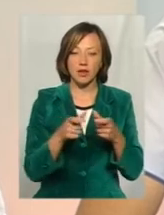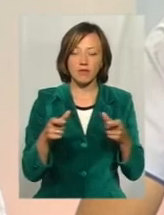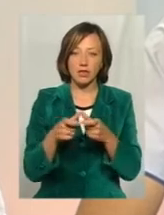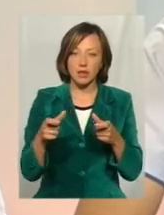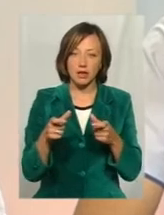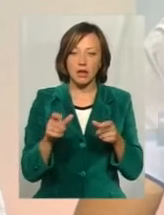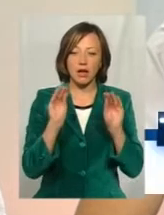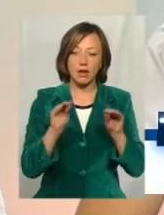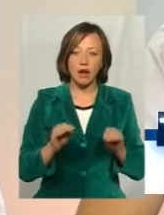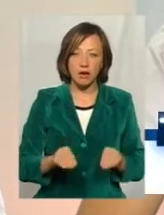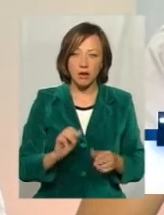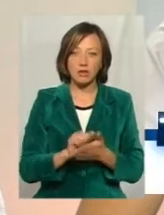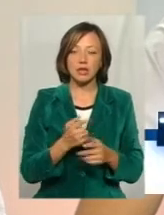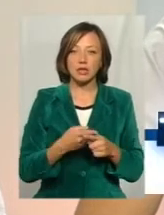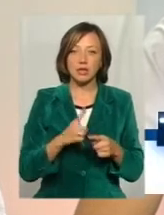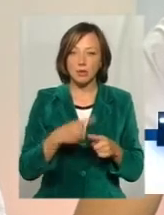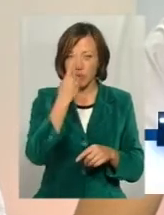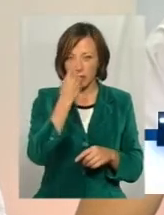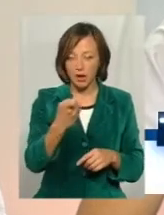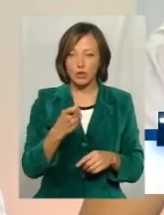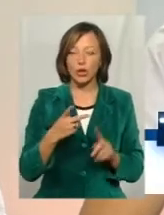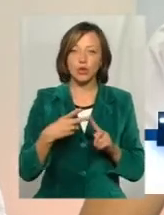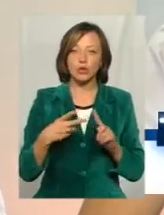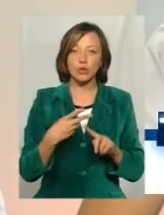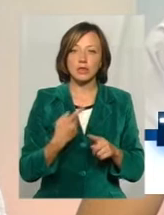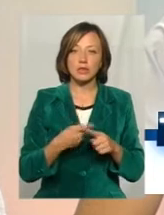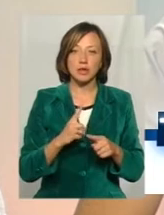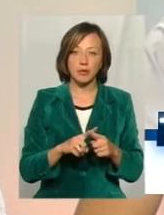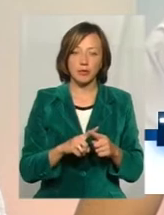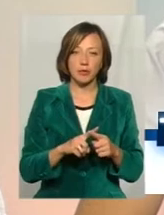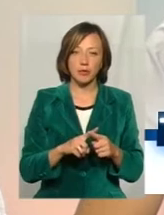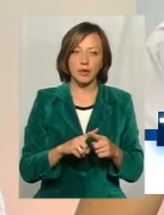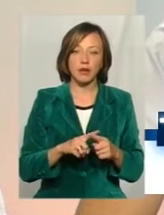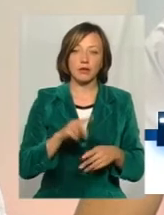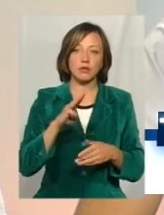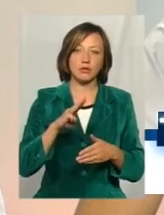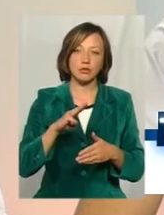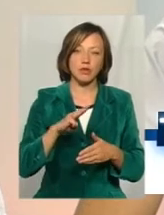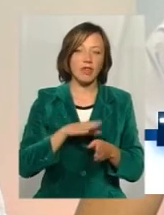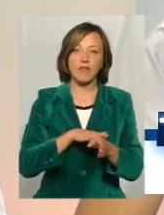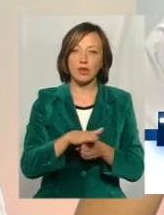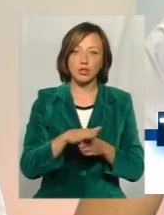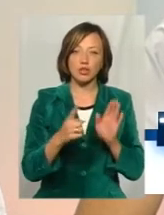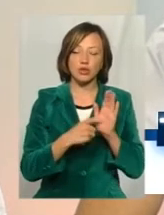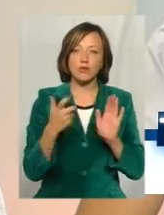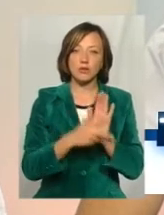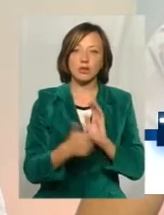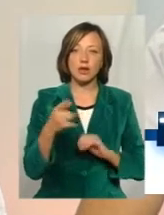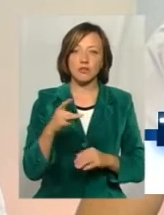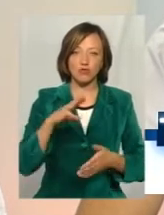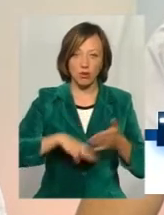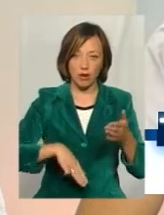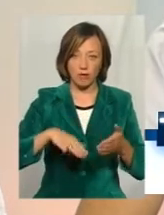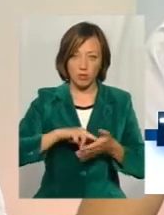складається відповідний акт. Перший раз це йде попередження перевізнику, другий раз це йде, накладається невиконання припису 680 гривень,